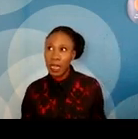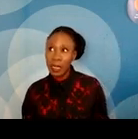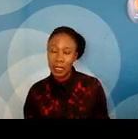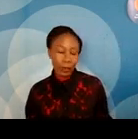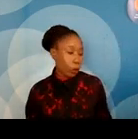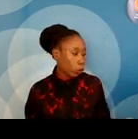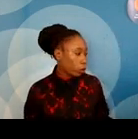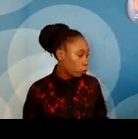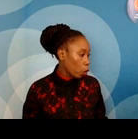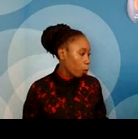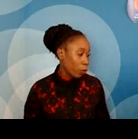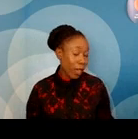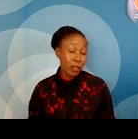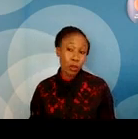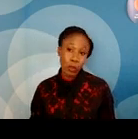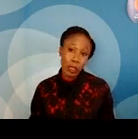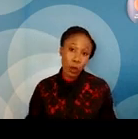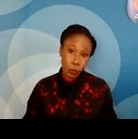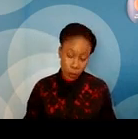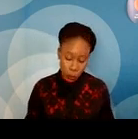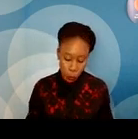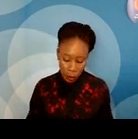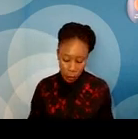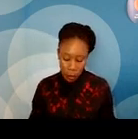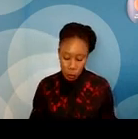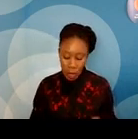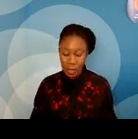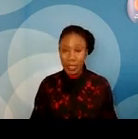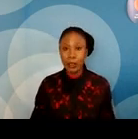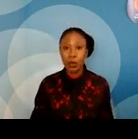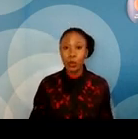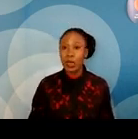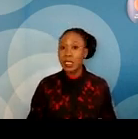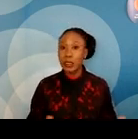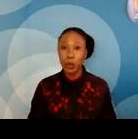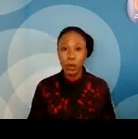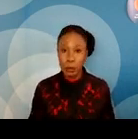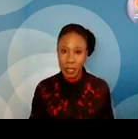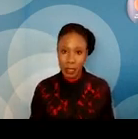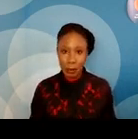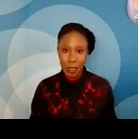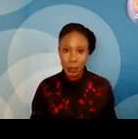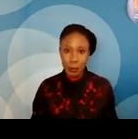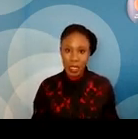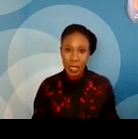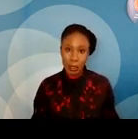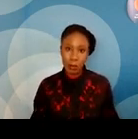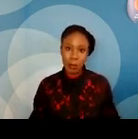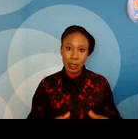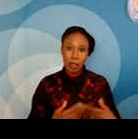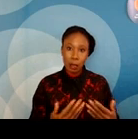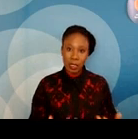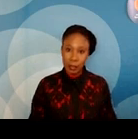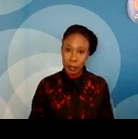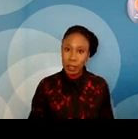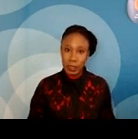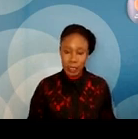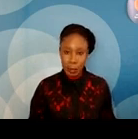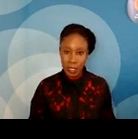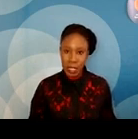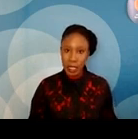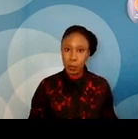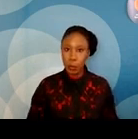negativt särbehandlad och de fall som vi oftast får in, så handlar det om våra seniora medlemmar. Alltså att man har